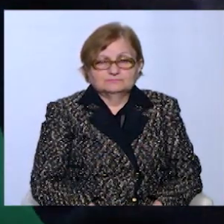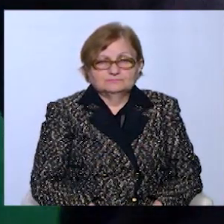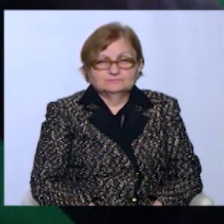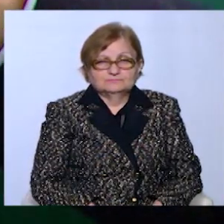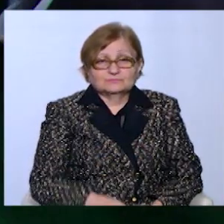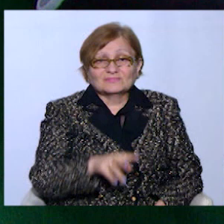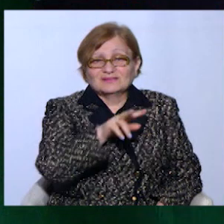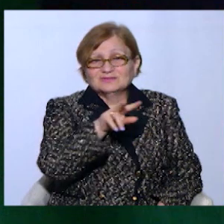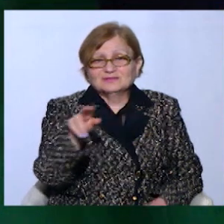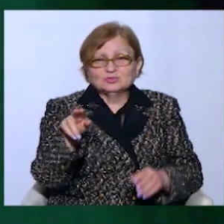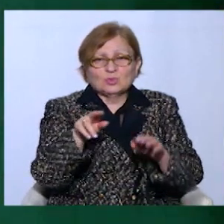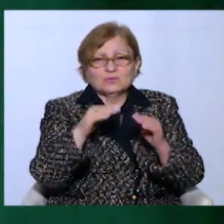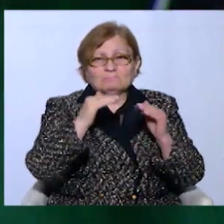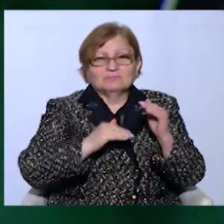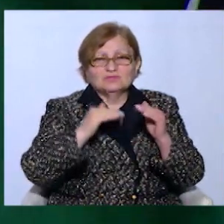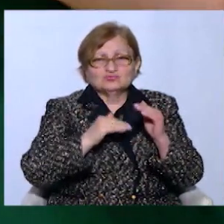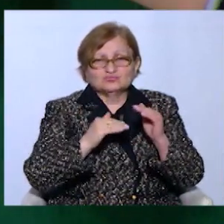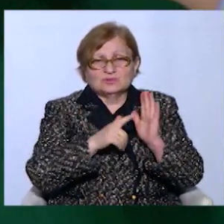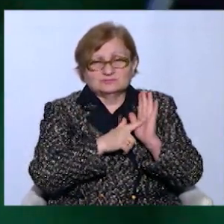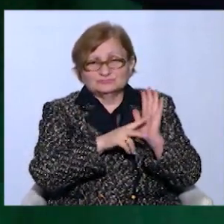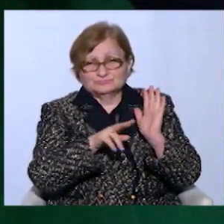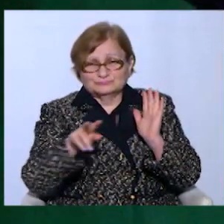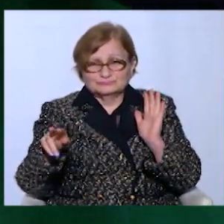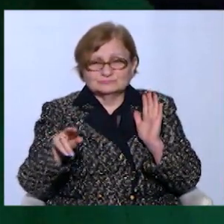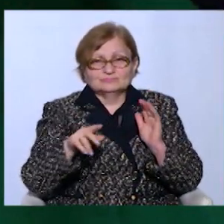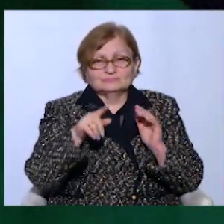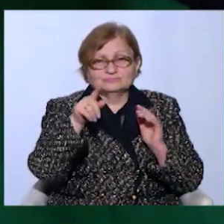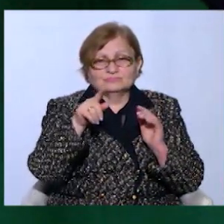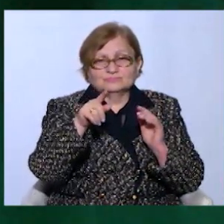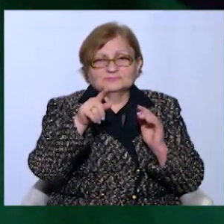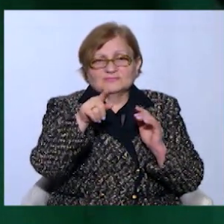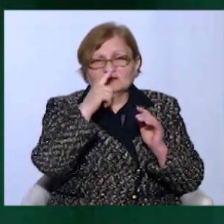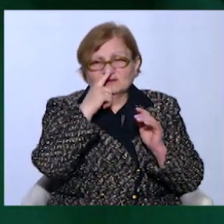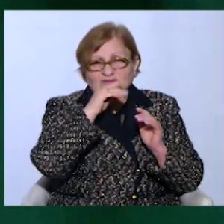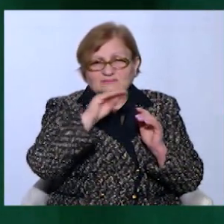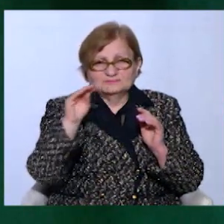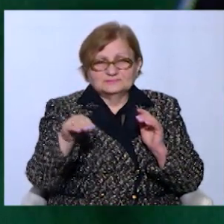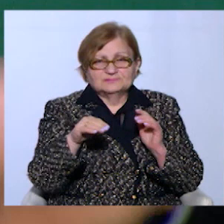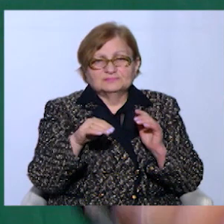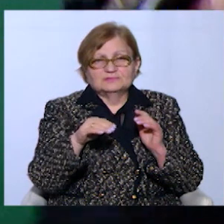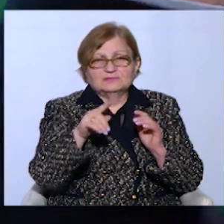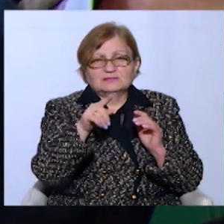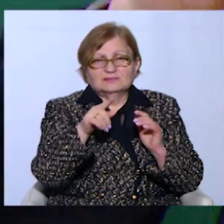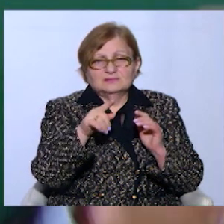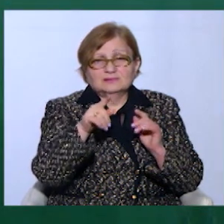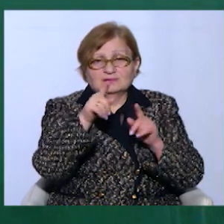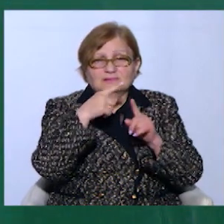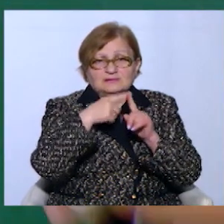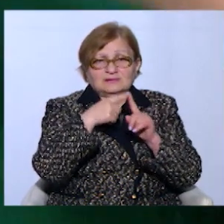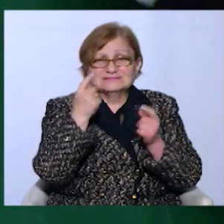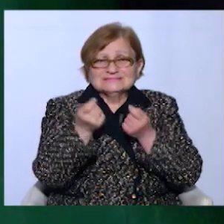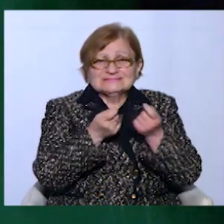ტოლმნიშნელი წელდების შეკრების დროს ნიშნელი უსრელი რიცხველები იკრიბება. 1 დამატებული, 1 დამატებული, 1, აი ასე